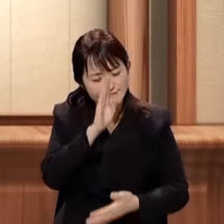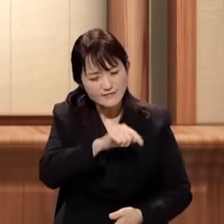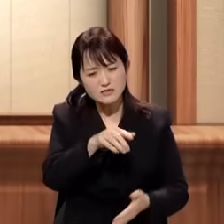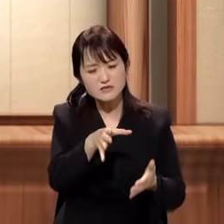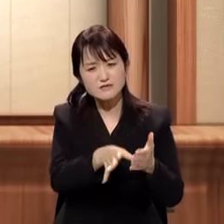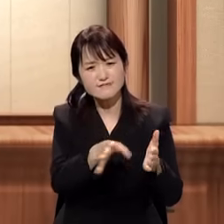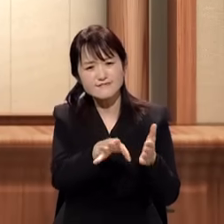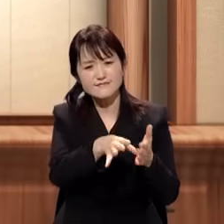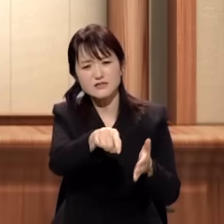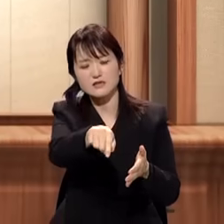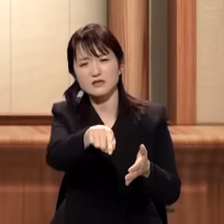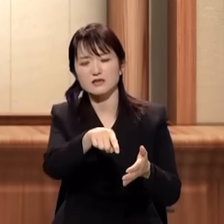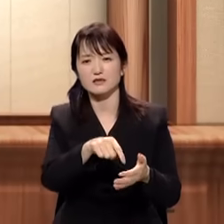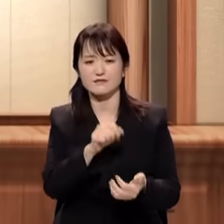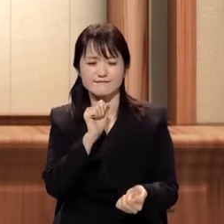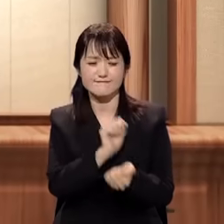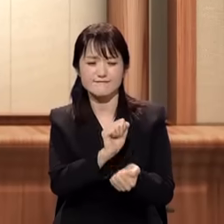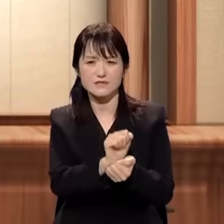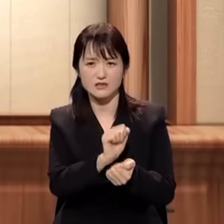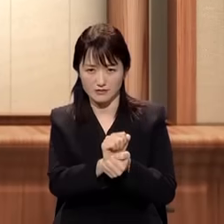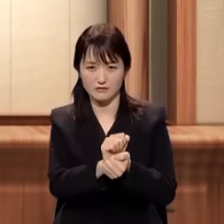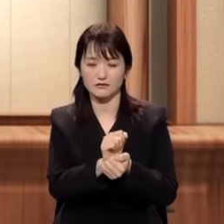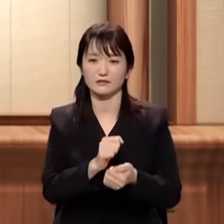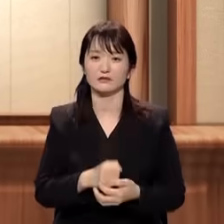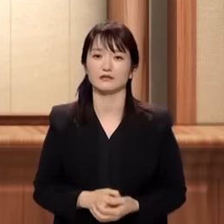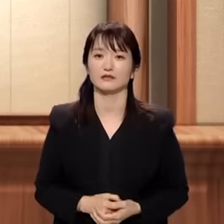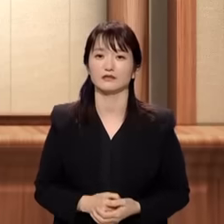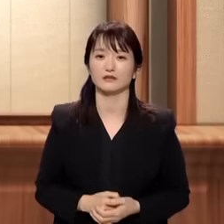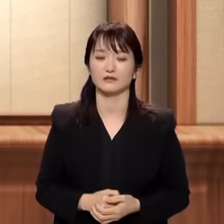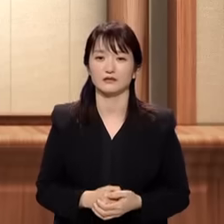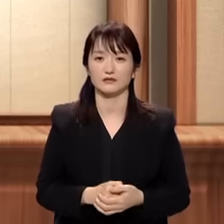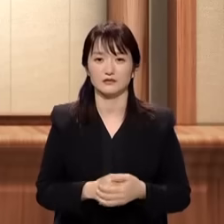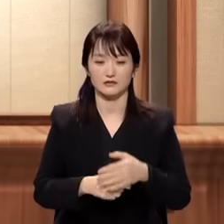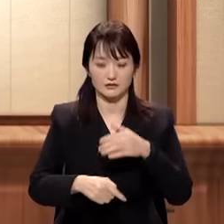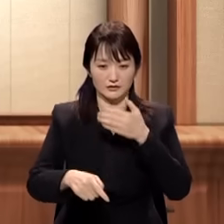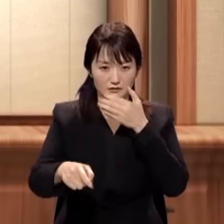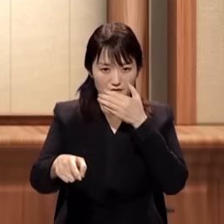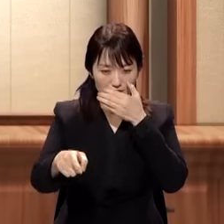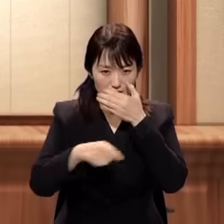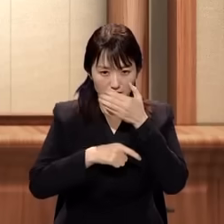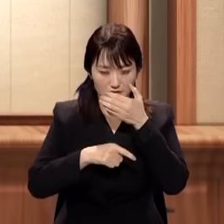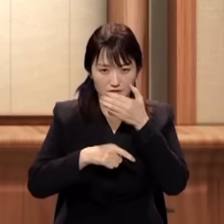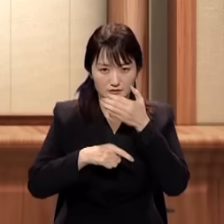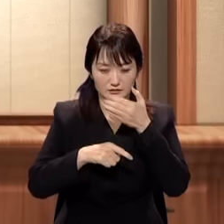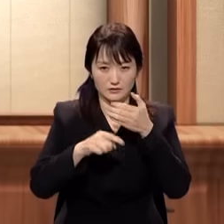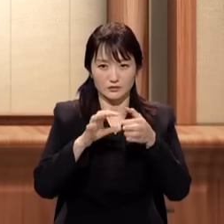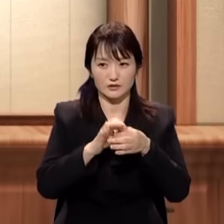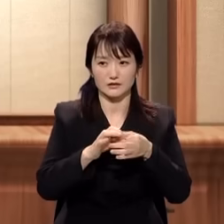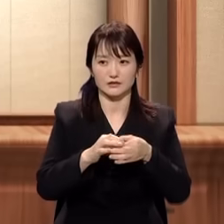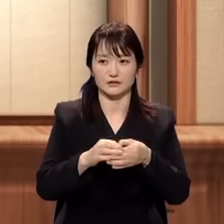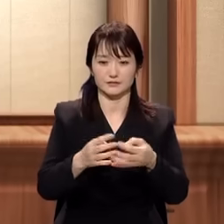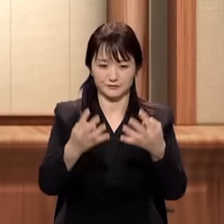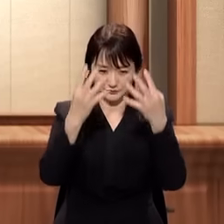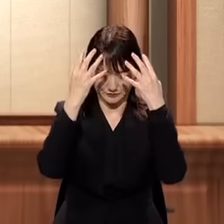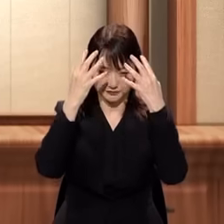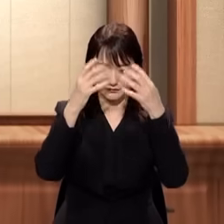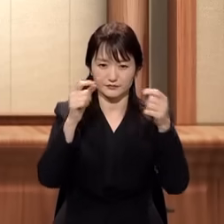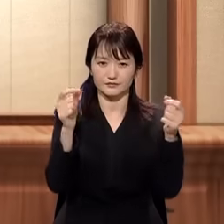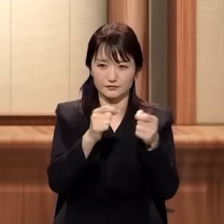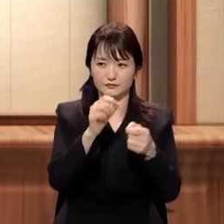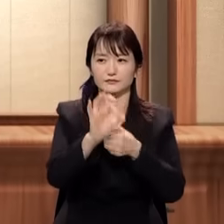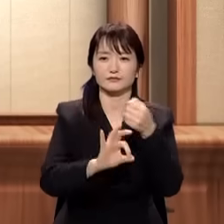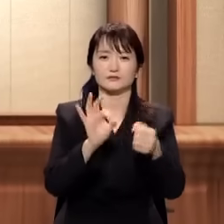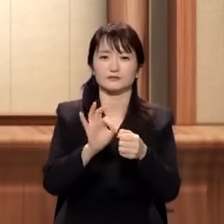불량하고 변태적인 범행이다라고 판단했는데요. 강도, 강간 등의 혐의에 대해 장기 10년, 단기 5년형을 선고했습니다.